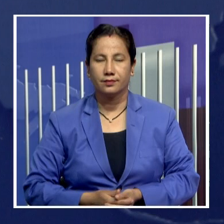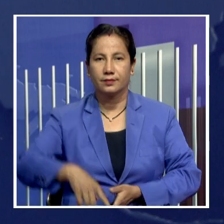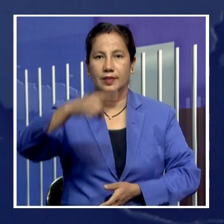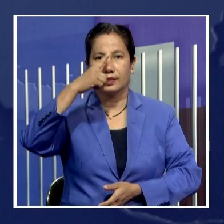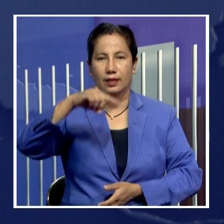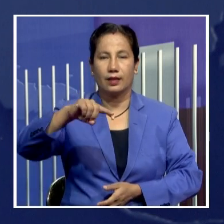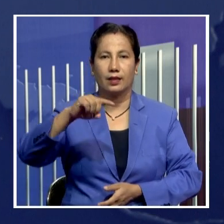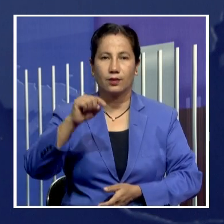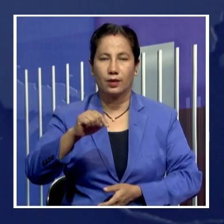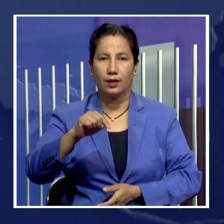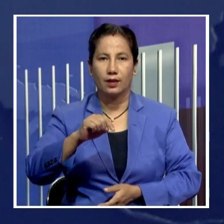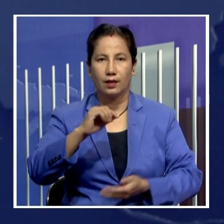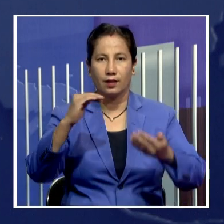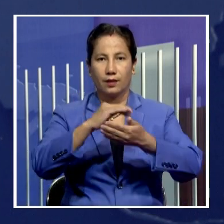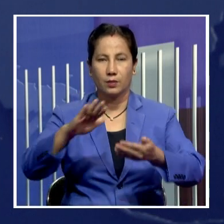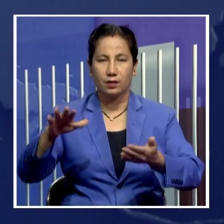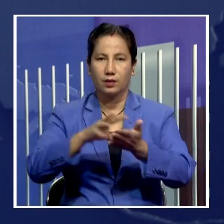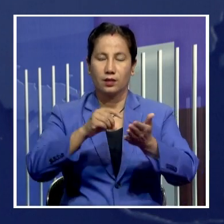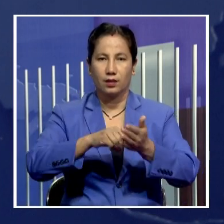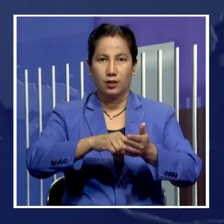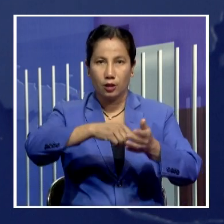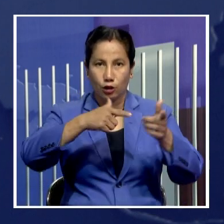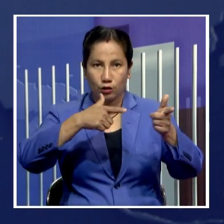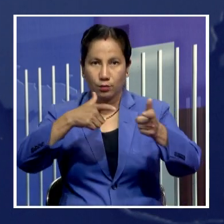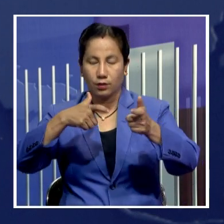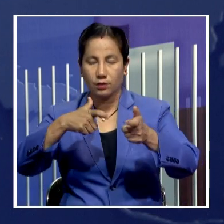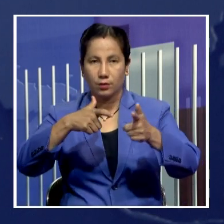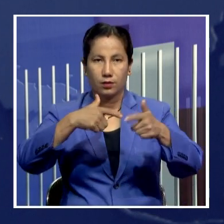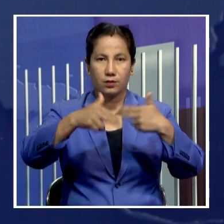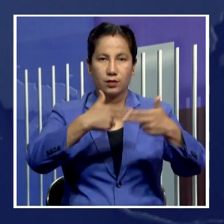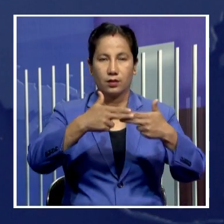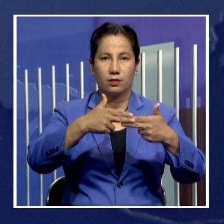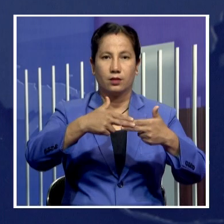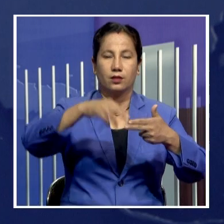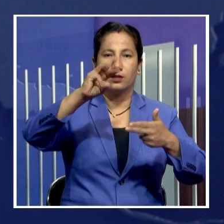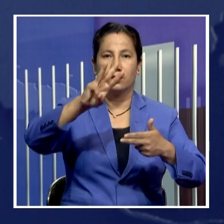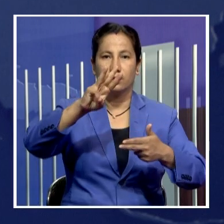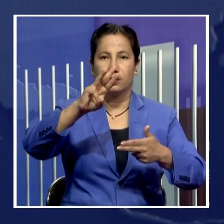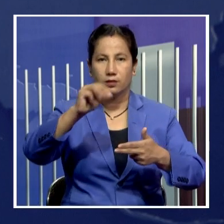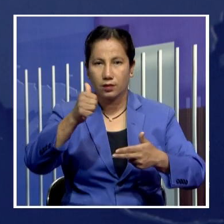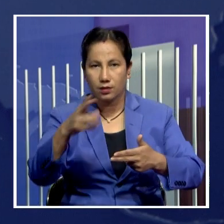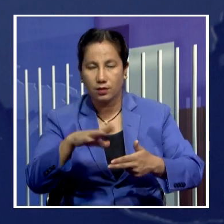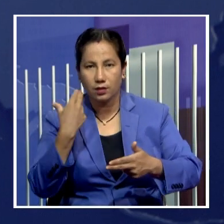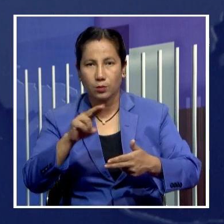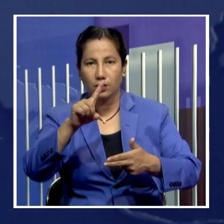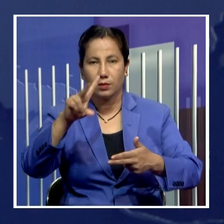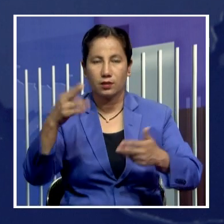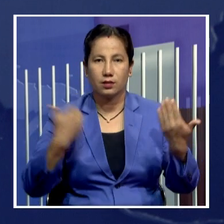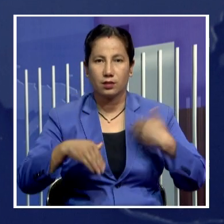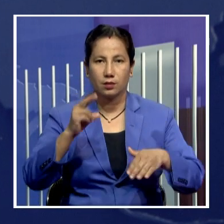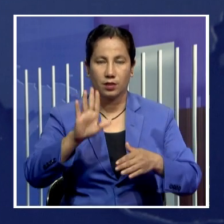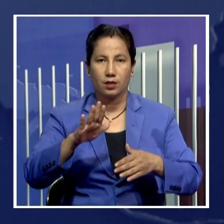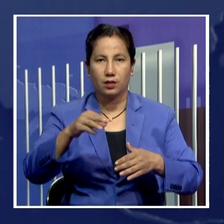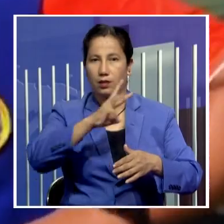थाइल्यान्डको एक शिशु स्याहार केन्द्रमा बन्दुकधारीले जथाभावी गोली चलाउँदा कम्तीमा 36 जनाको ज्यान गएको छ। 12 जना घाइते भएका